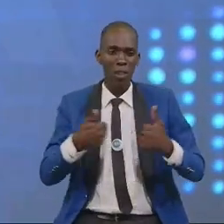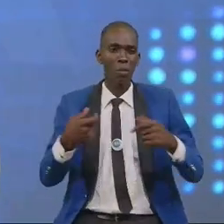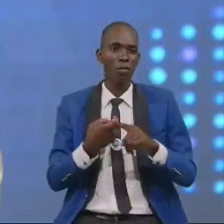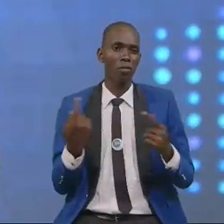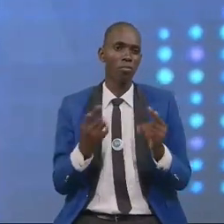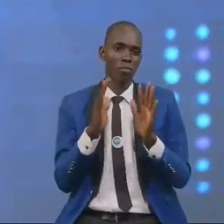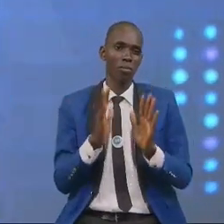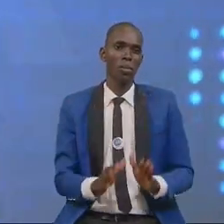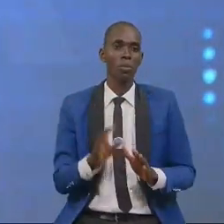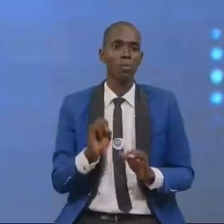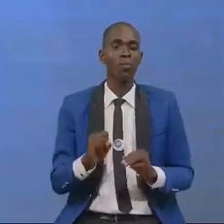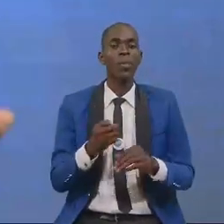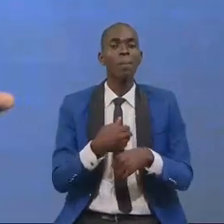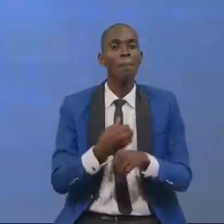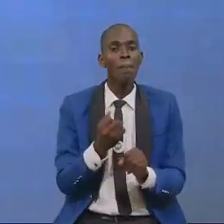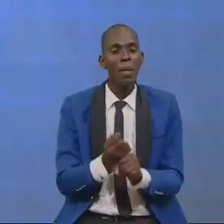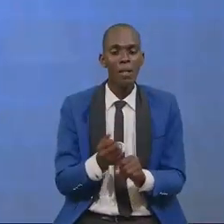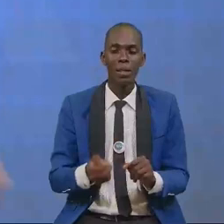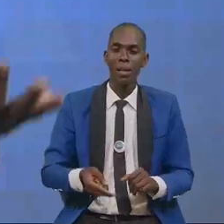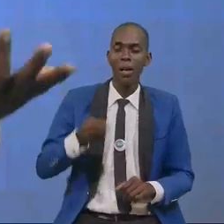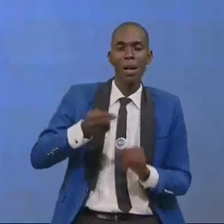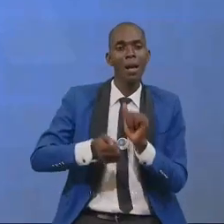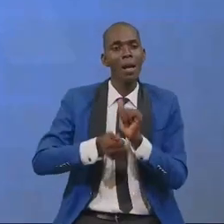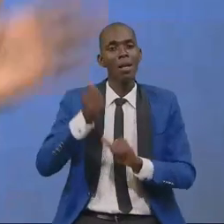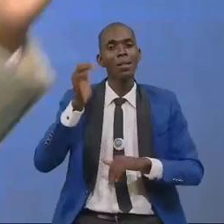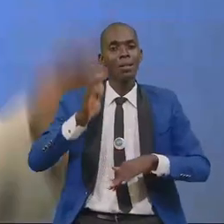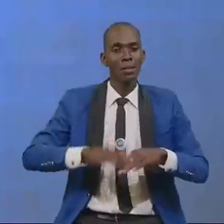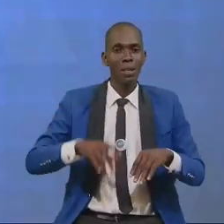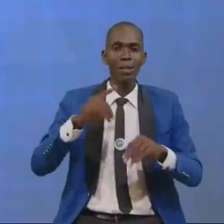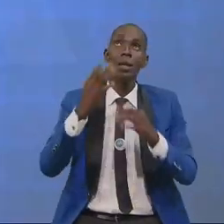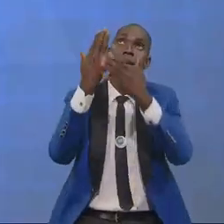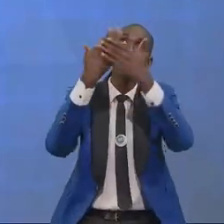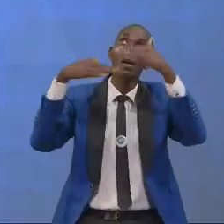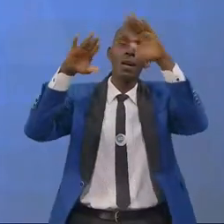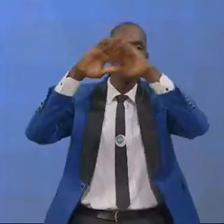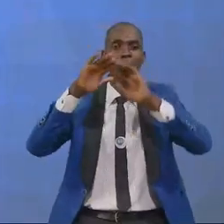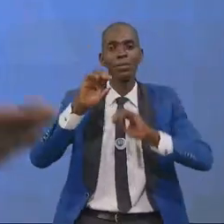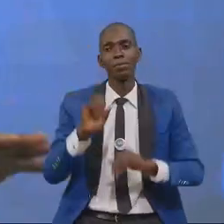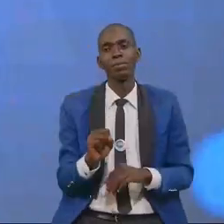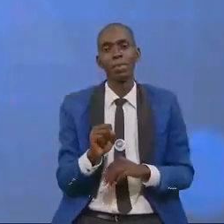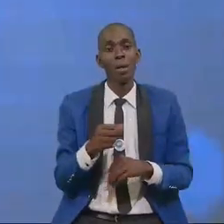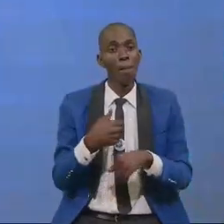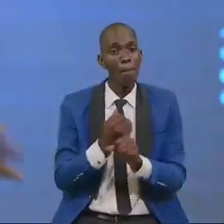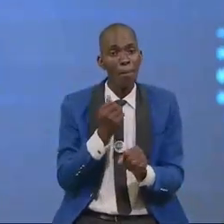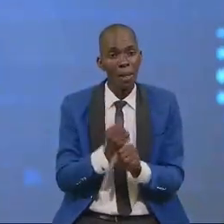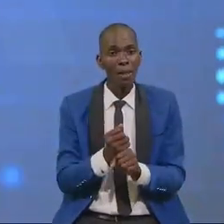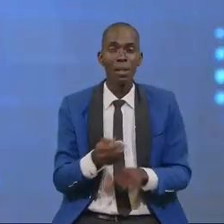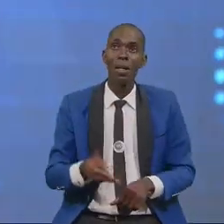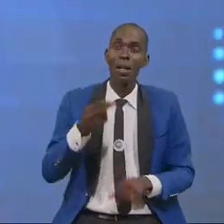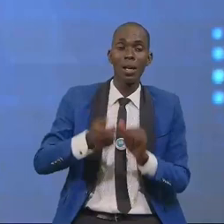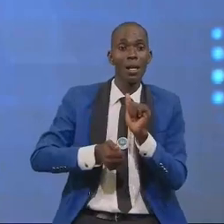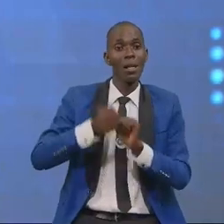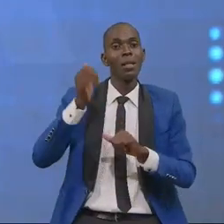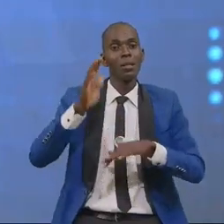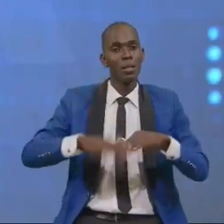ceci est plus élevé que les cieux plus élevés que les